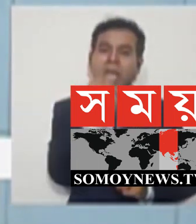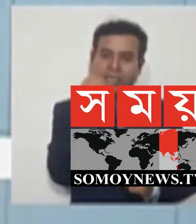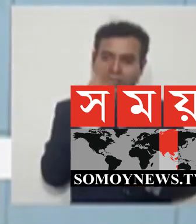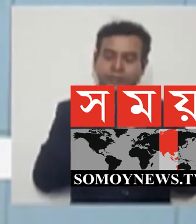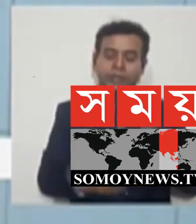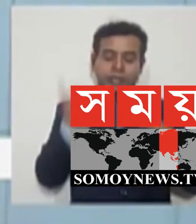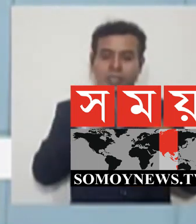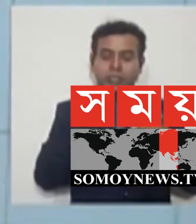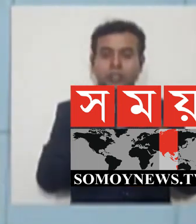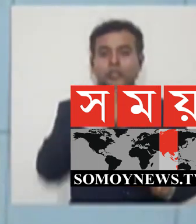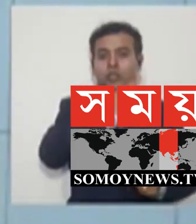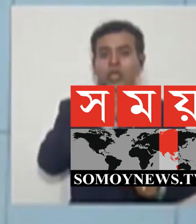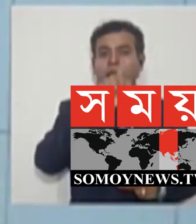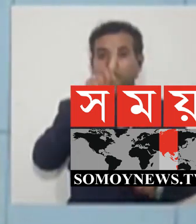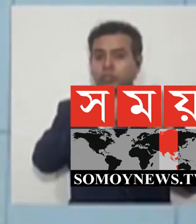61 থেকে 70 5 জন,